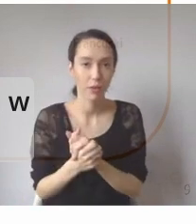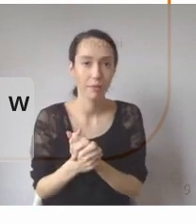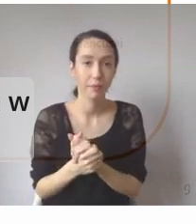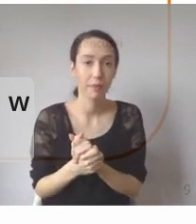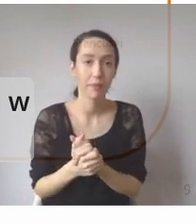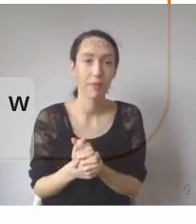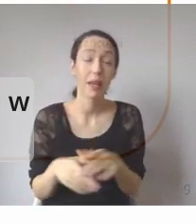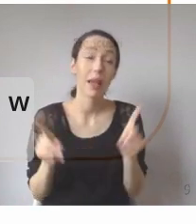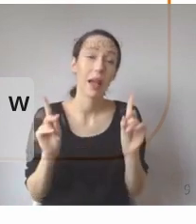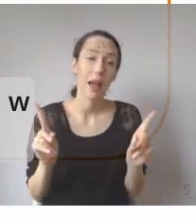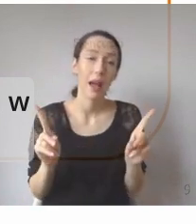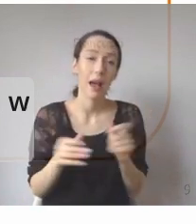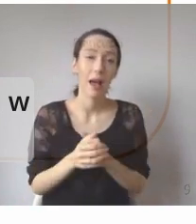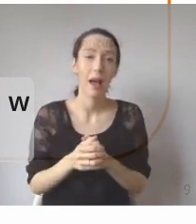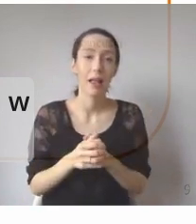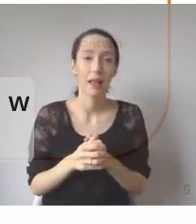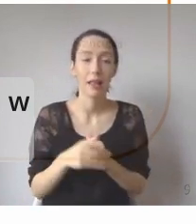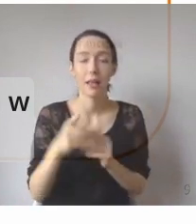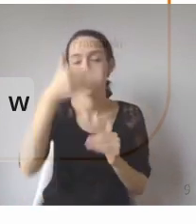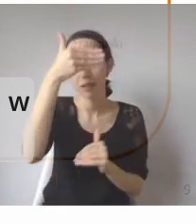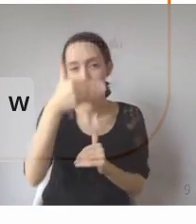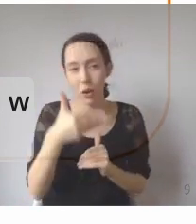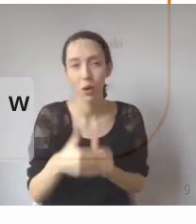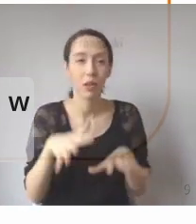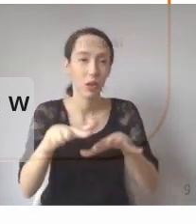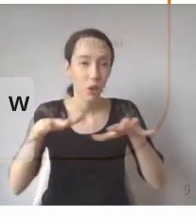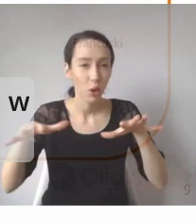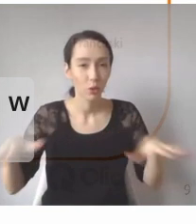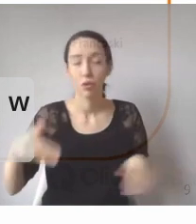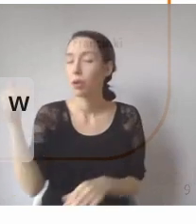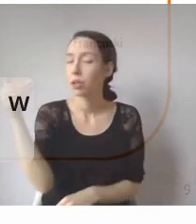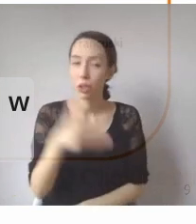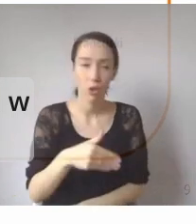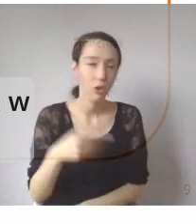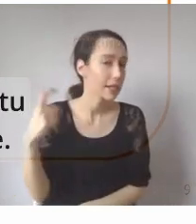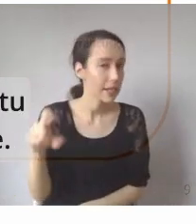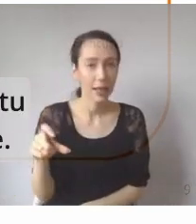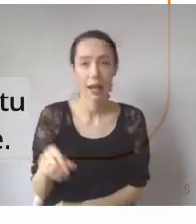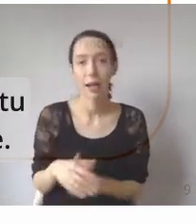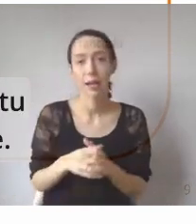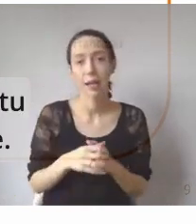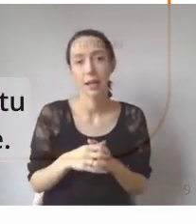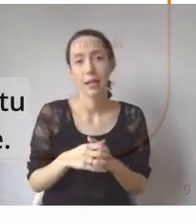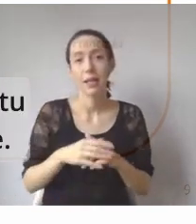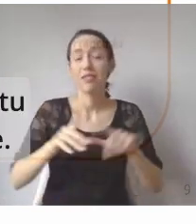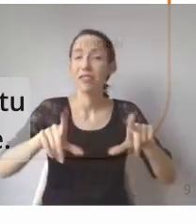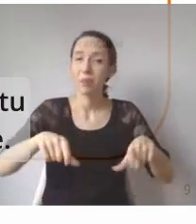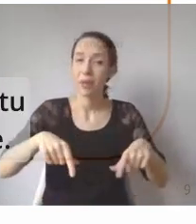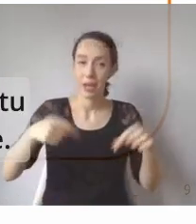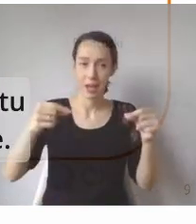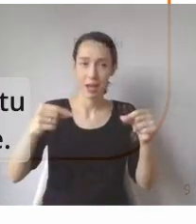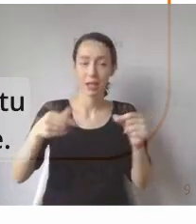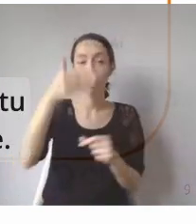tych profili jest dość dużo, liczonych w tysiącach, w setkach i wybiera raczej